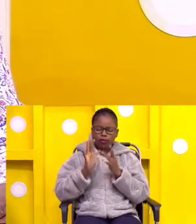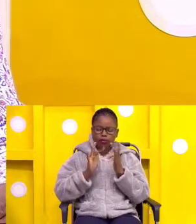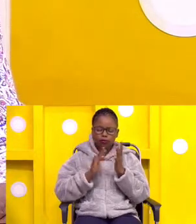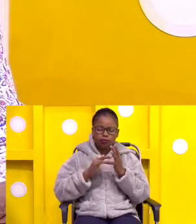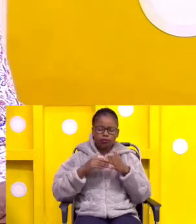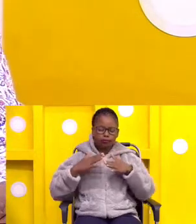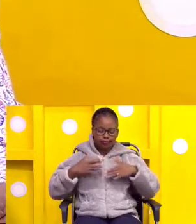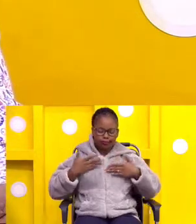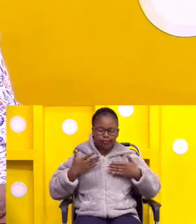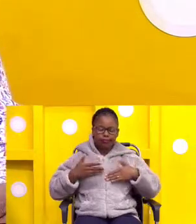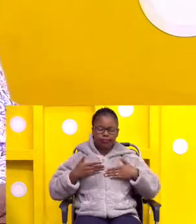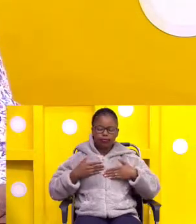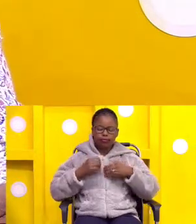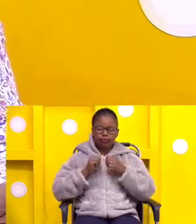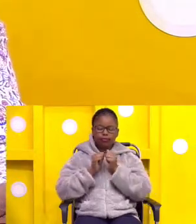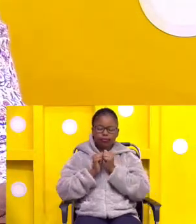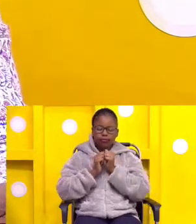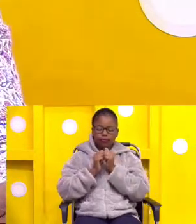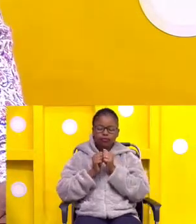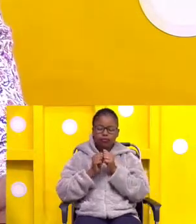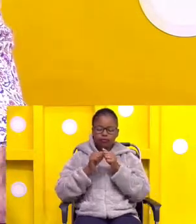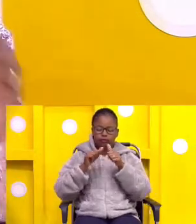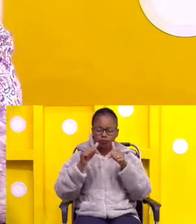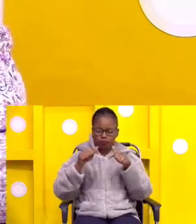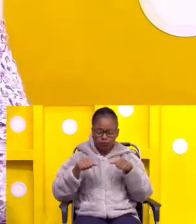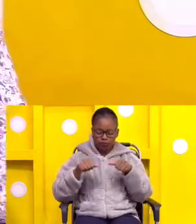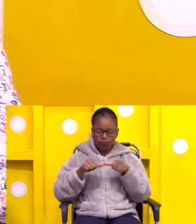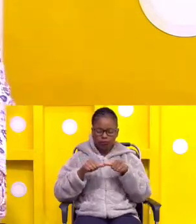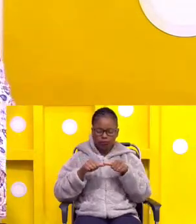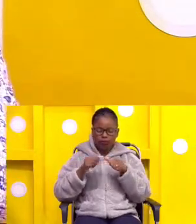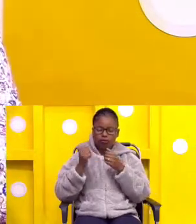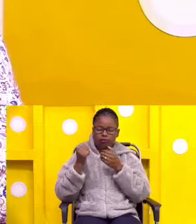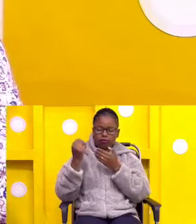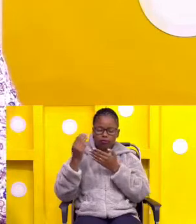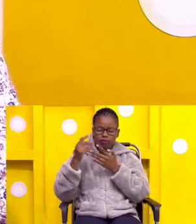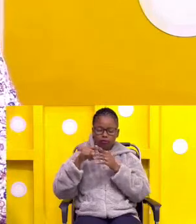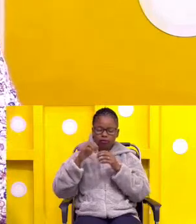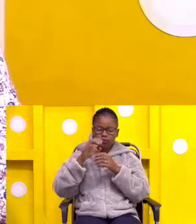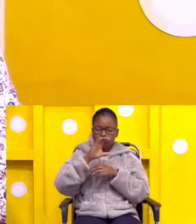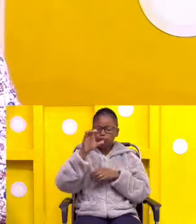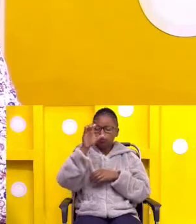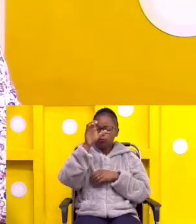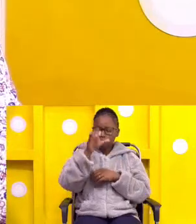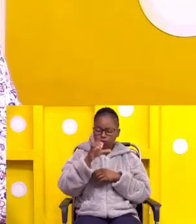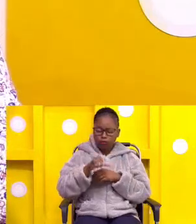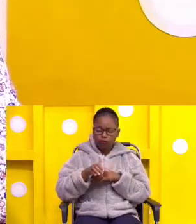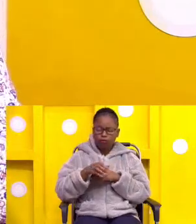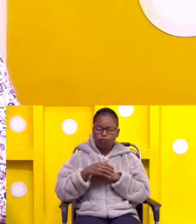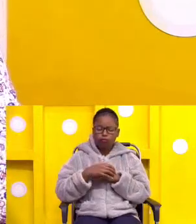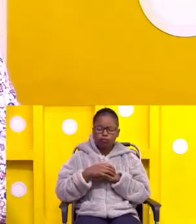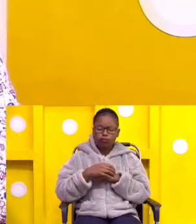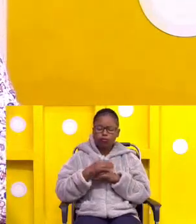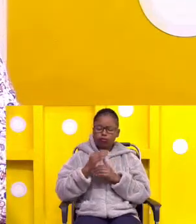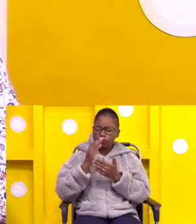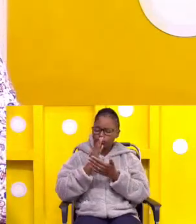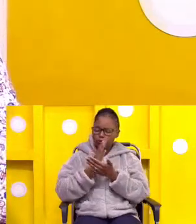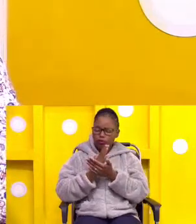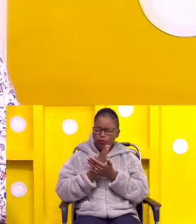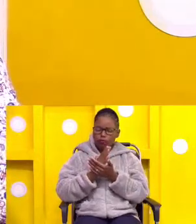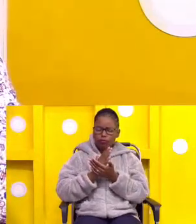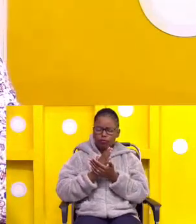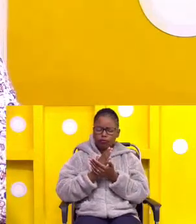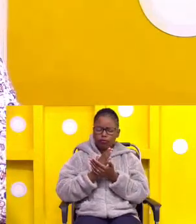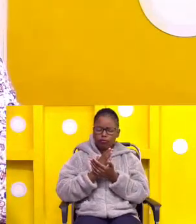na igongona rĩrĩ rĩrarutĩkire mũtharaba igũrũ. Nĩ wega Jesu kĩgongona kĩa ma,